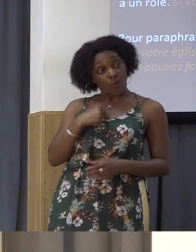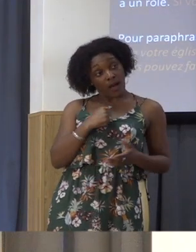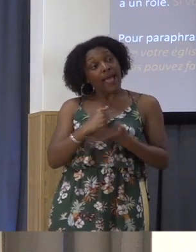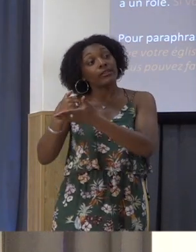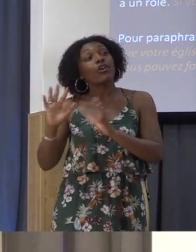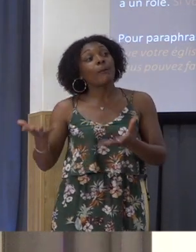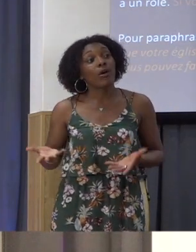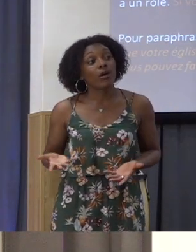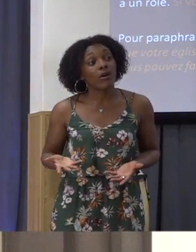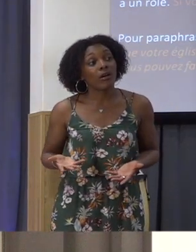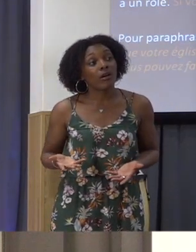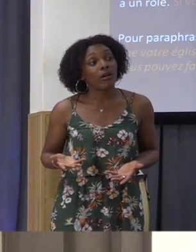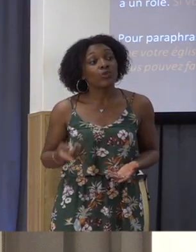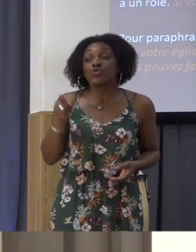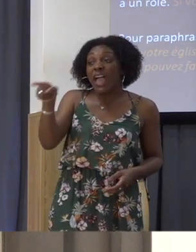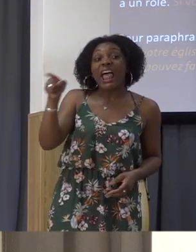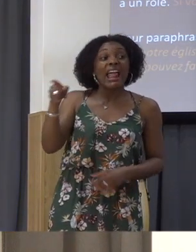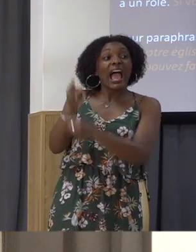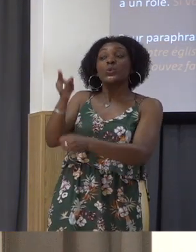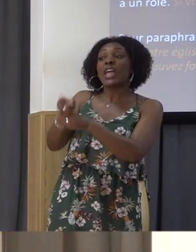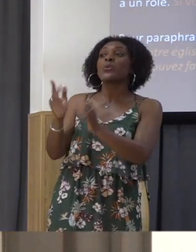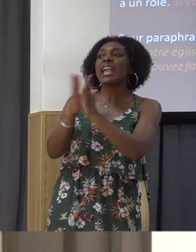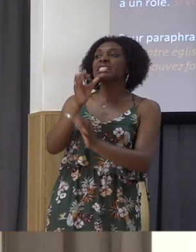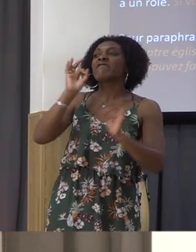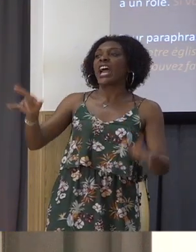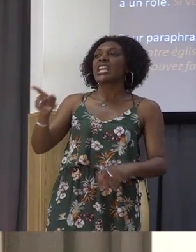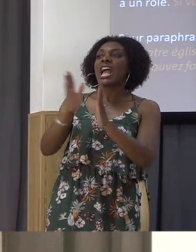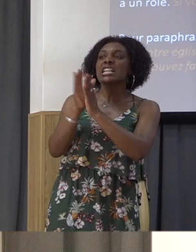façon, en fait, on va se rendre compte que